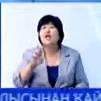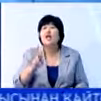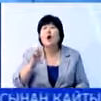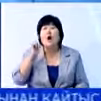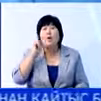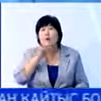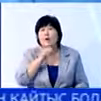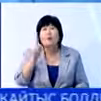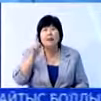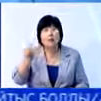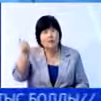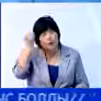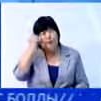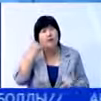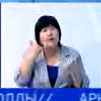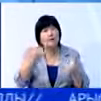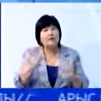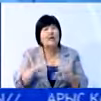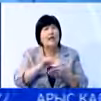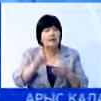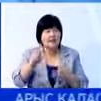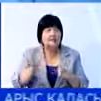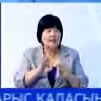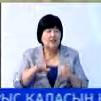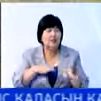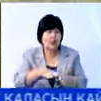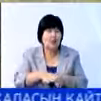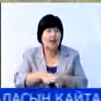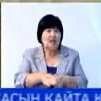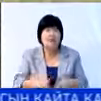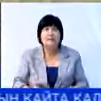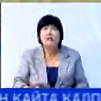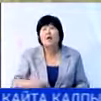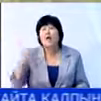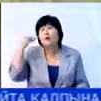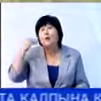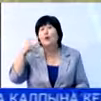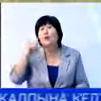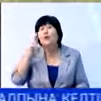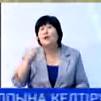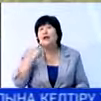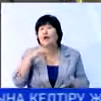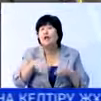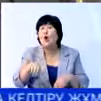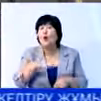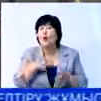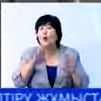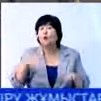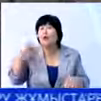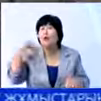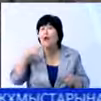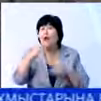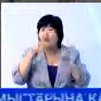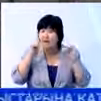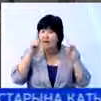рухына Құран бағыштады. Тілші бейне материалында толығырақ. Түркі тілдес халықтың рухани орталығы Түркістан